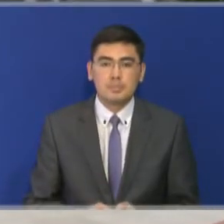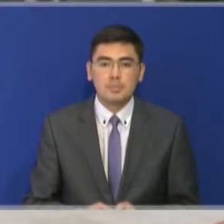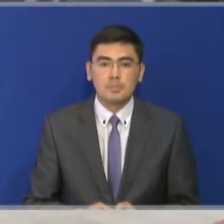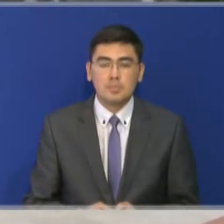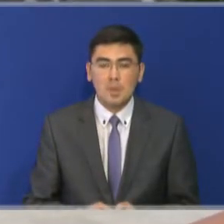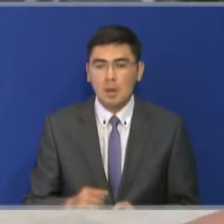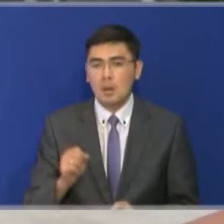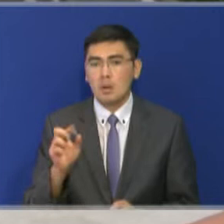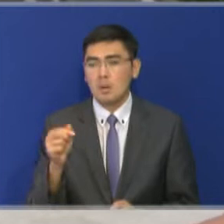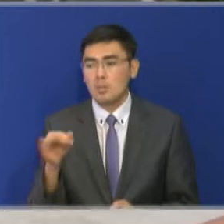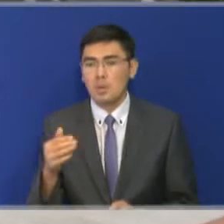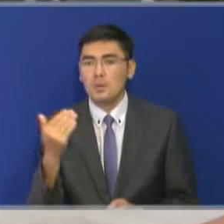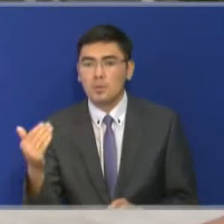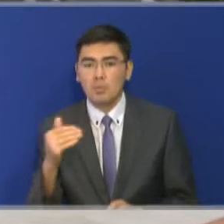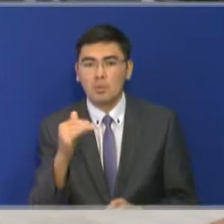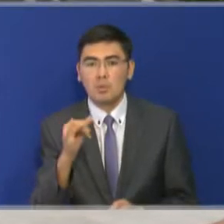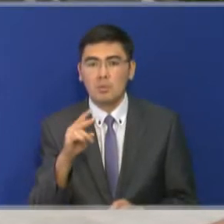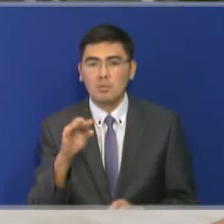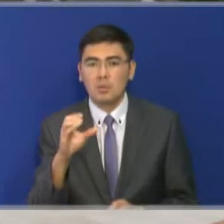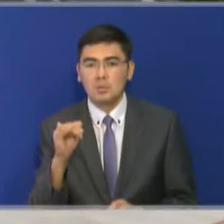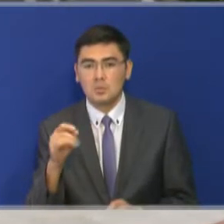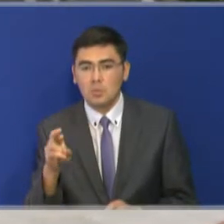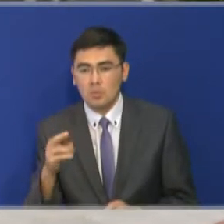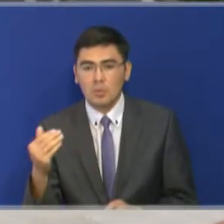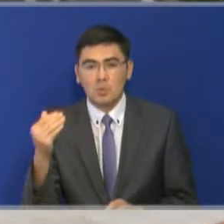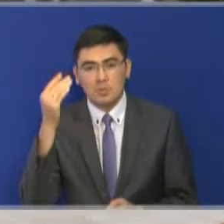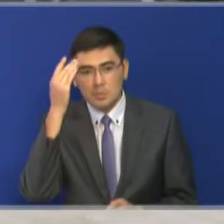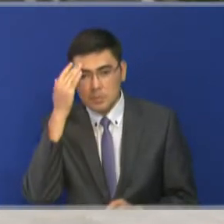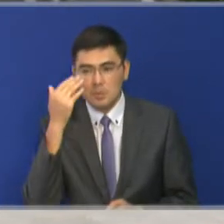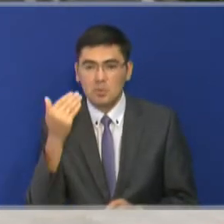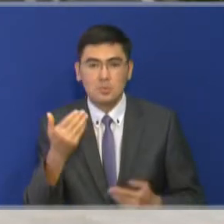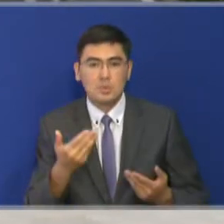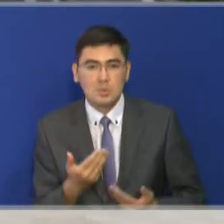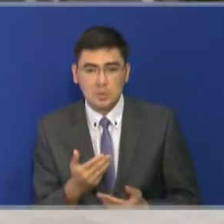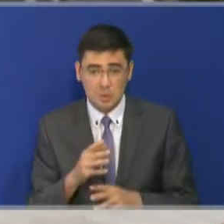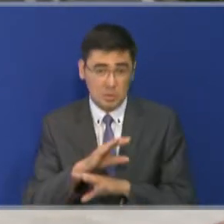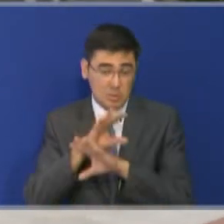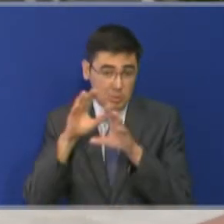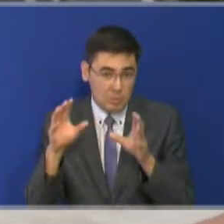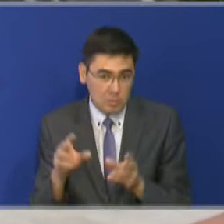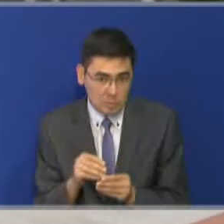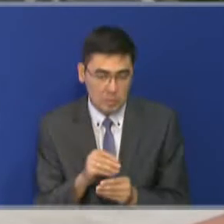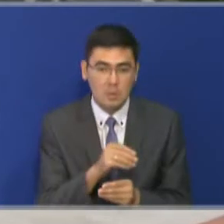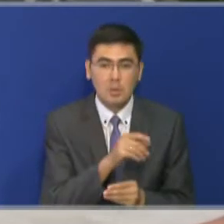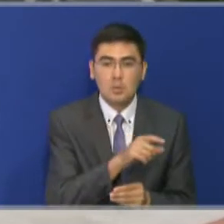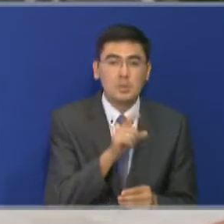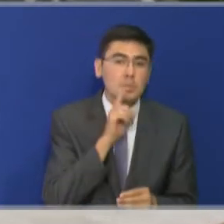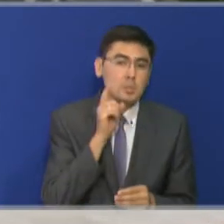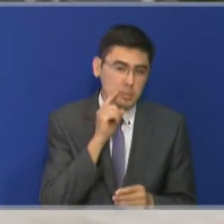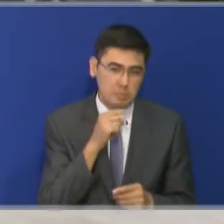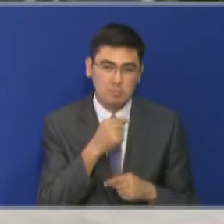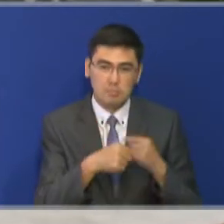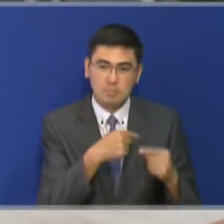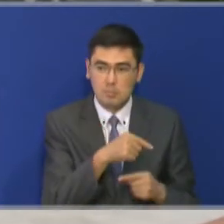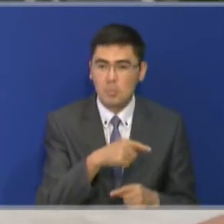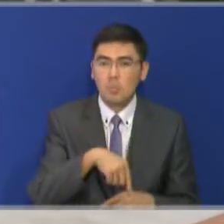Вся философия целостности Абая, его мировоззрение, его позиция, его направление для будущих поколений – все это плоды и победы не только одного народа,